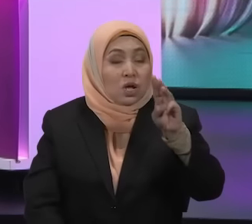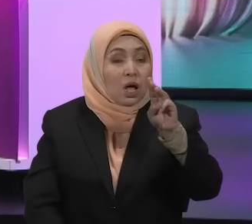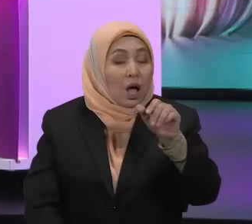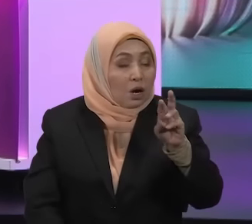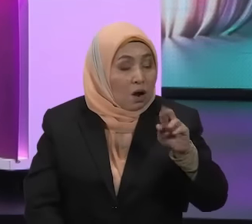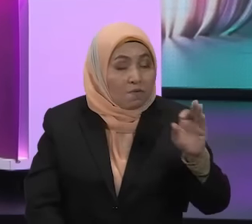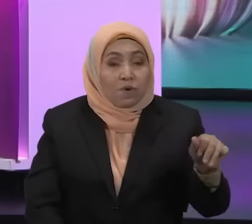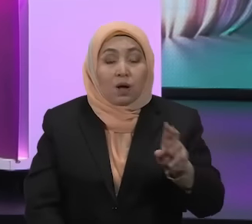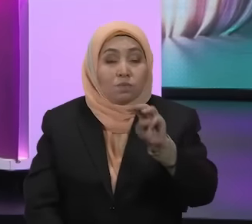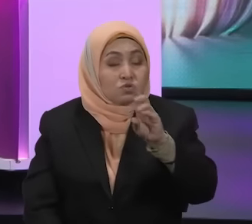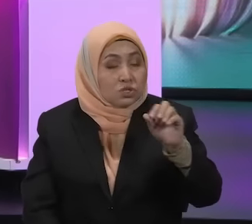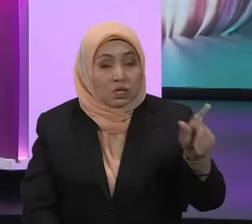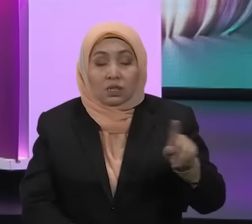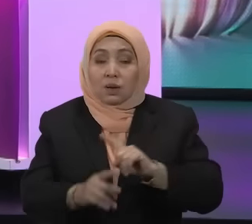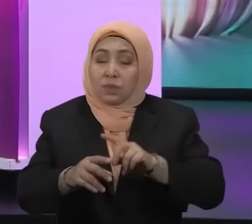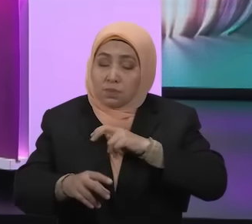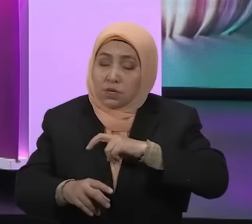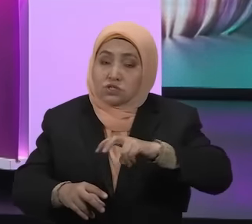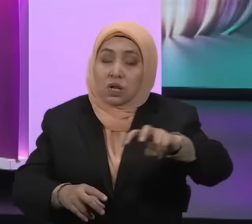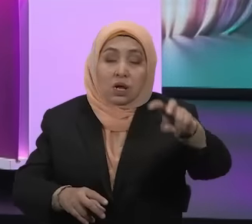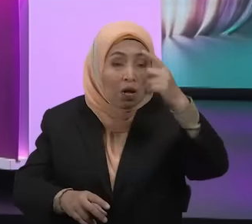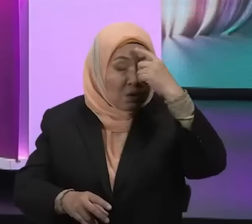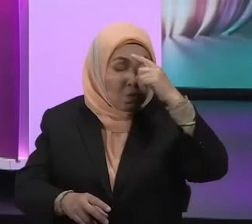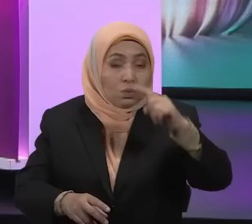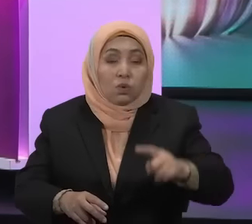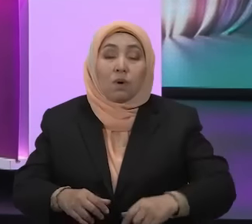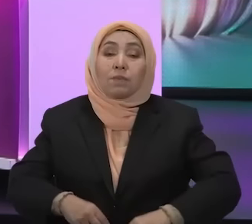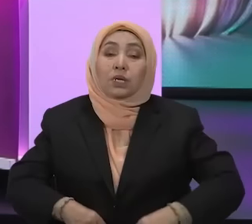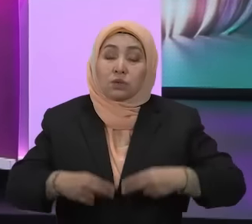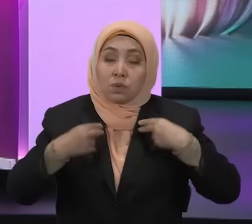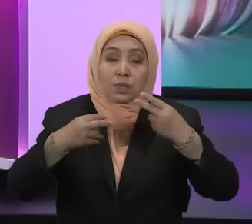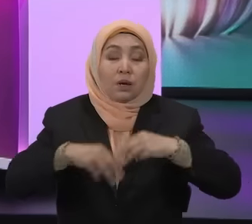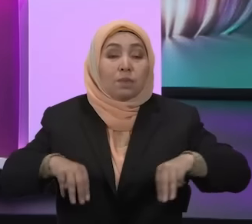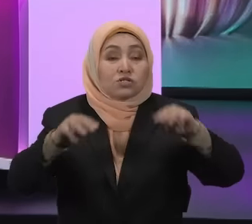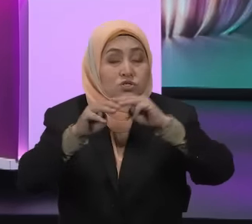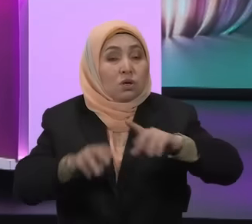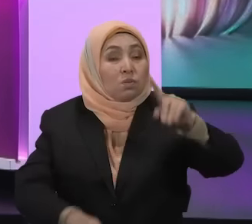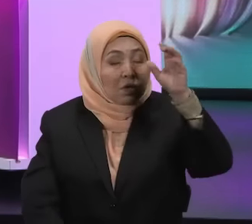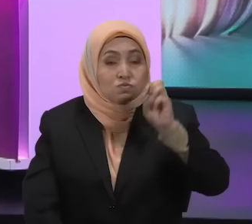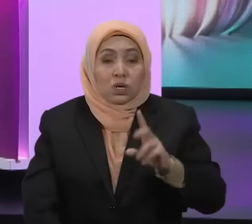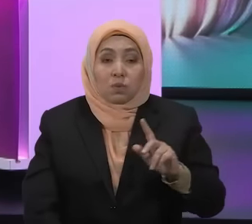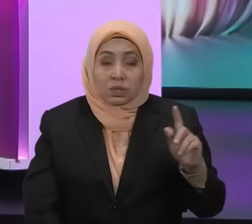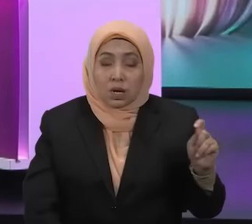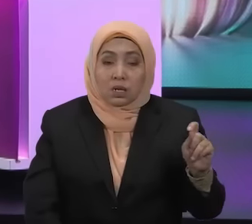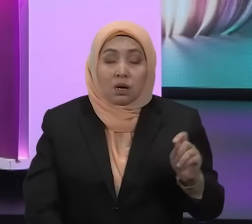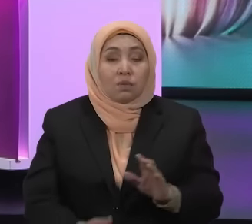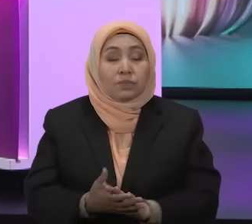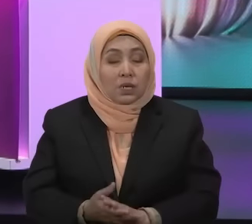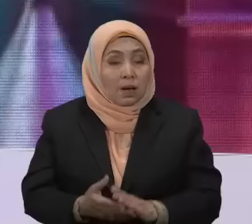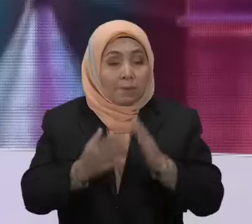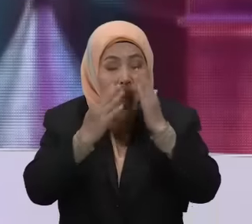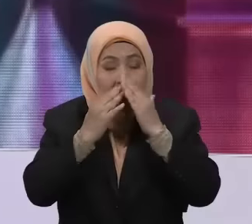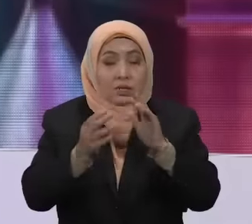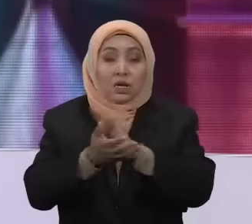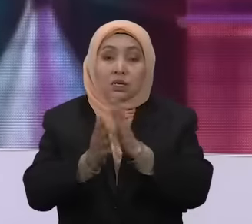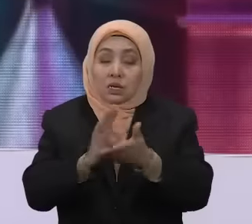itu Mina bukan sekadar itu, tetapi adalah perjalanan untuk memakmurkan masjid Allah Subhanahu Wa Taala. Allahumma amin. Moga-moga